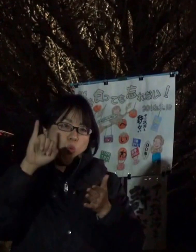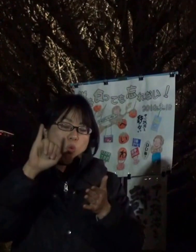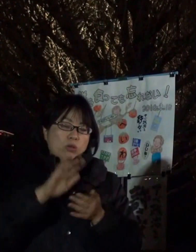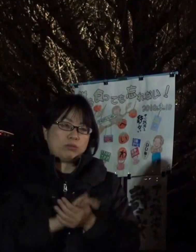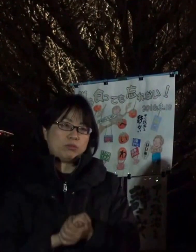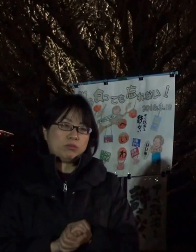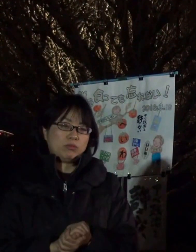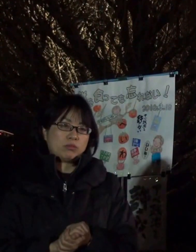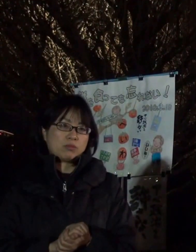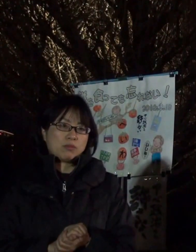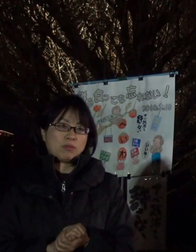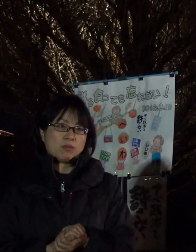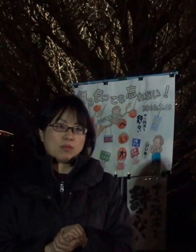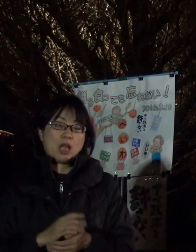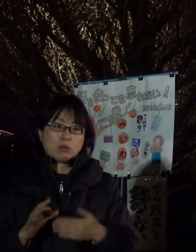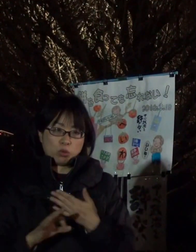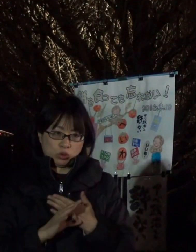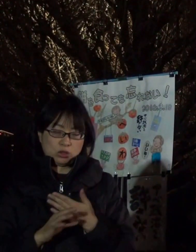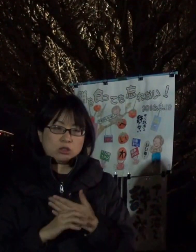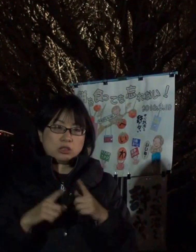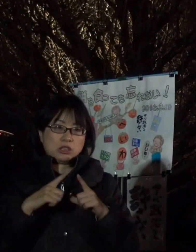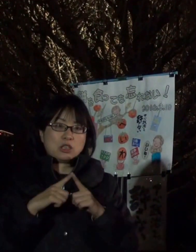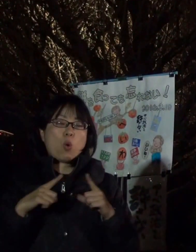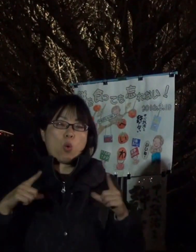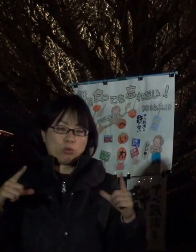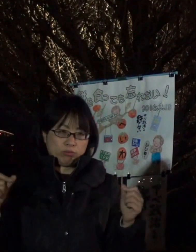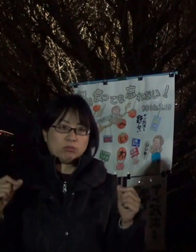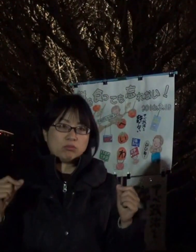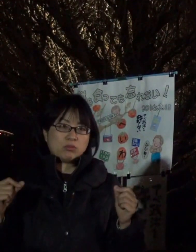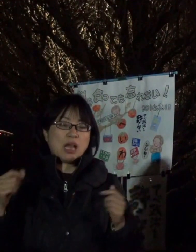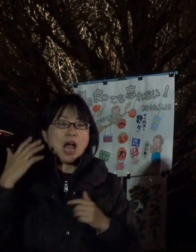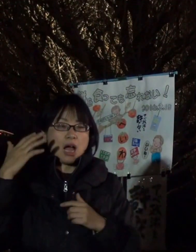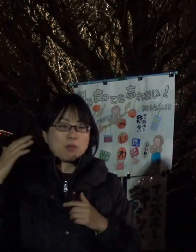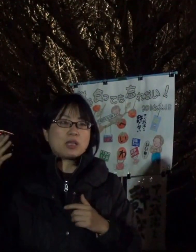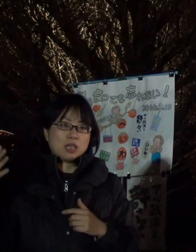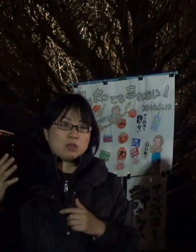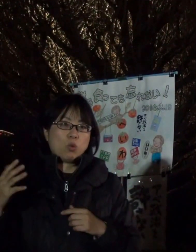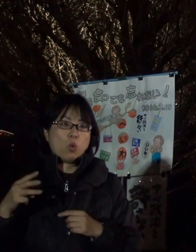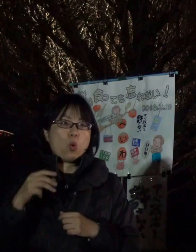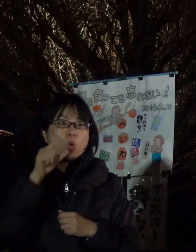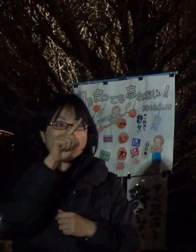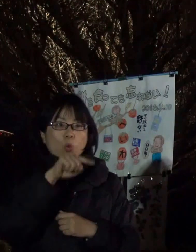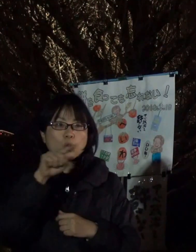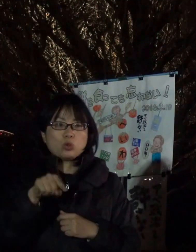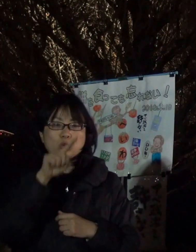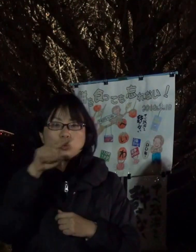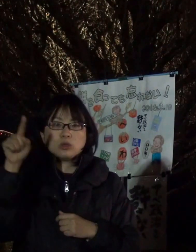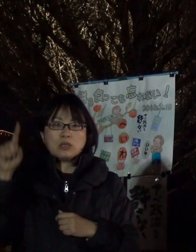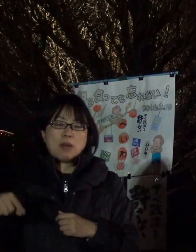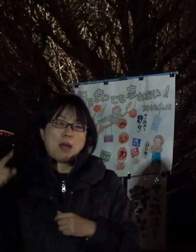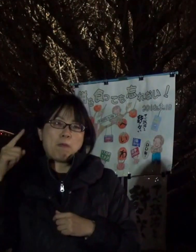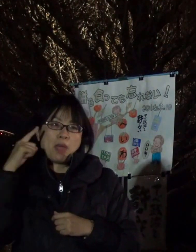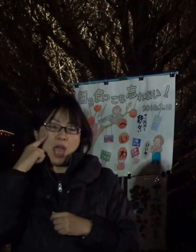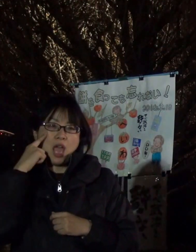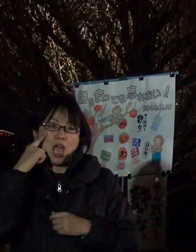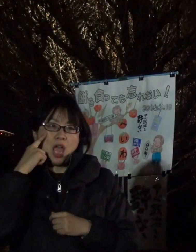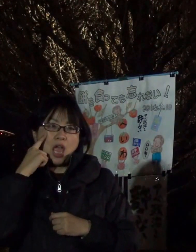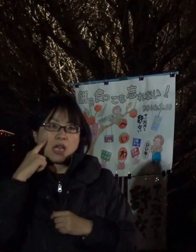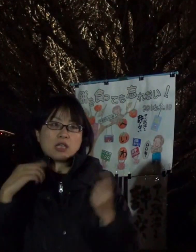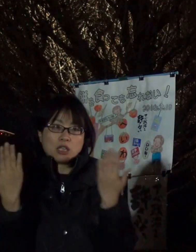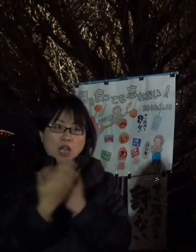が、もし日本がアメリカの州になったらば当然アメリカの法律が適用されますよね。そうすると原発はどうな